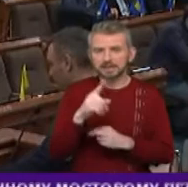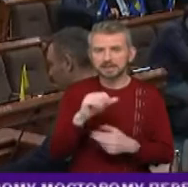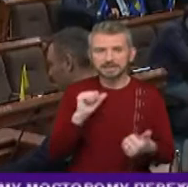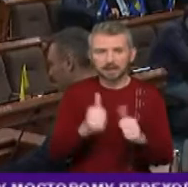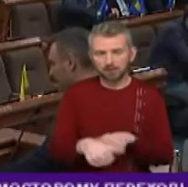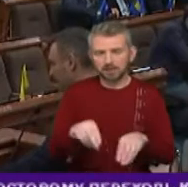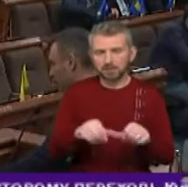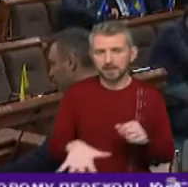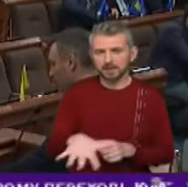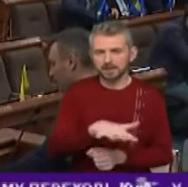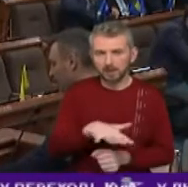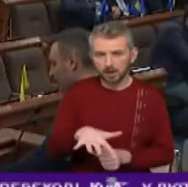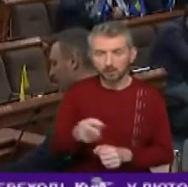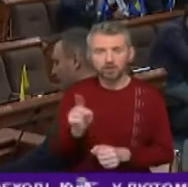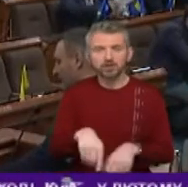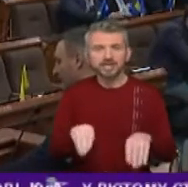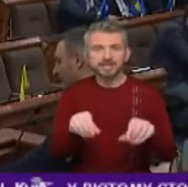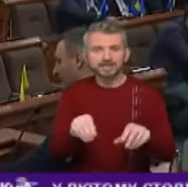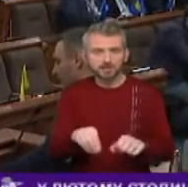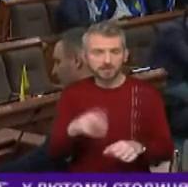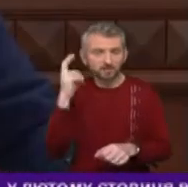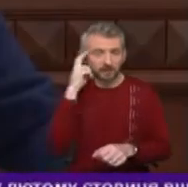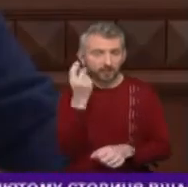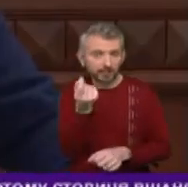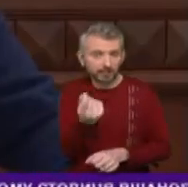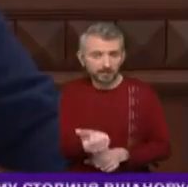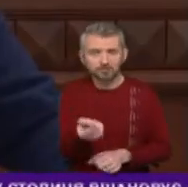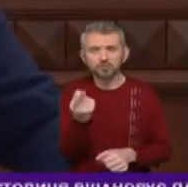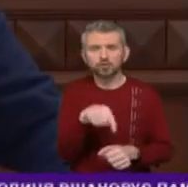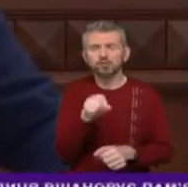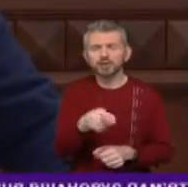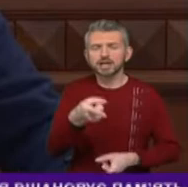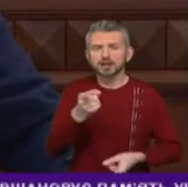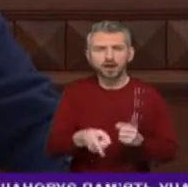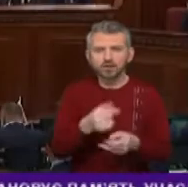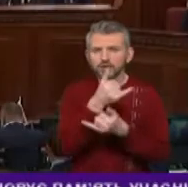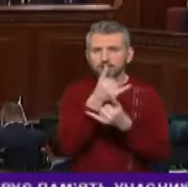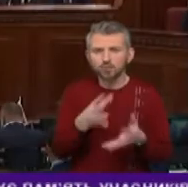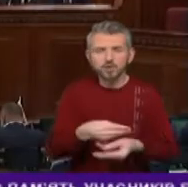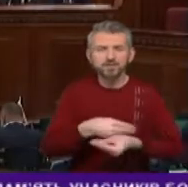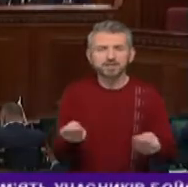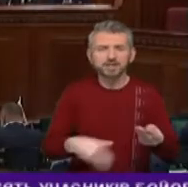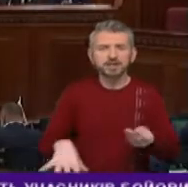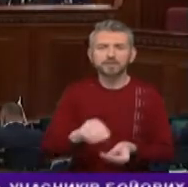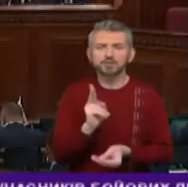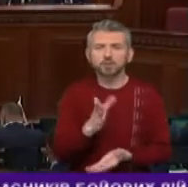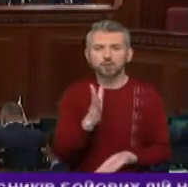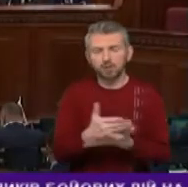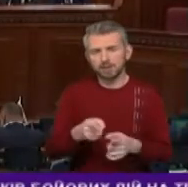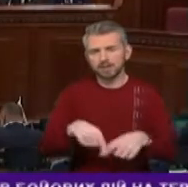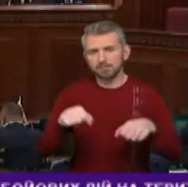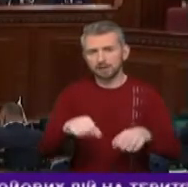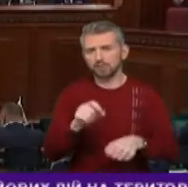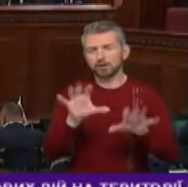замість земельних ділянок. Адже землі у межах столиці не так багато, тому її реально не зможуть видати усім, хто має на це право